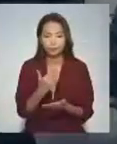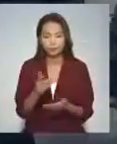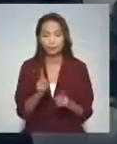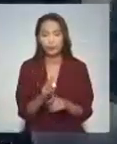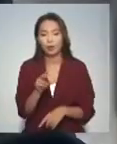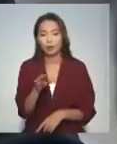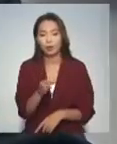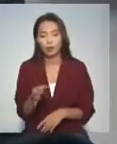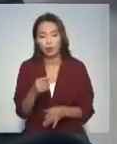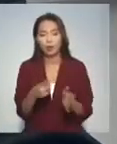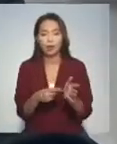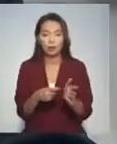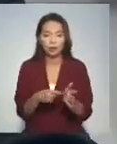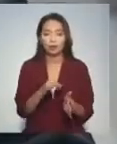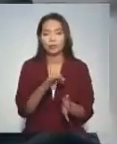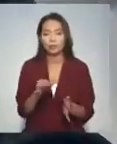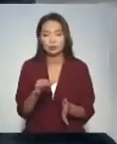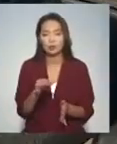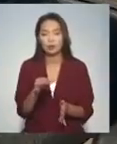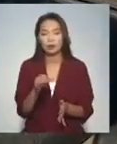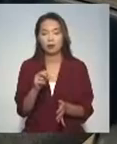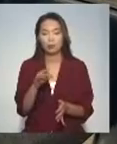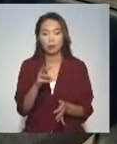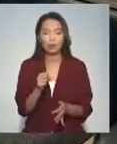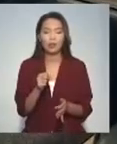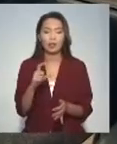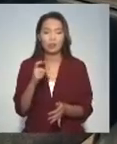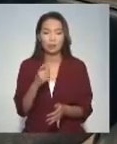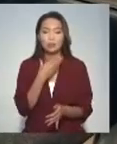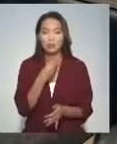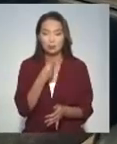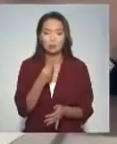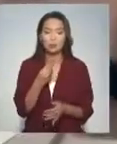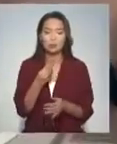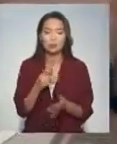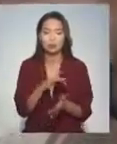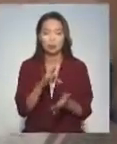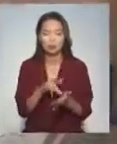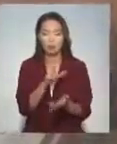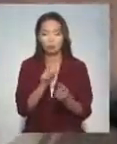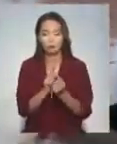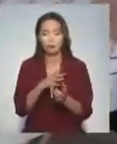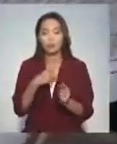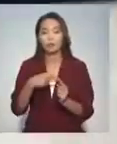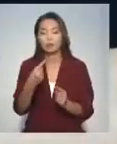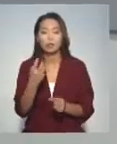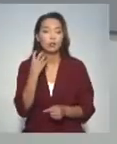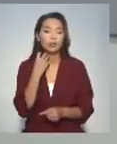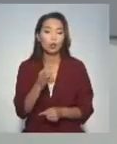Ақмола облысы, Қарағанда, Астана, Екібастұз, Семей, Павлодар, Талғар, Есік қалаларының тұрғындарымен жүздескен еді. Алдағы уақытта